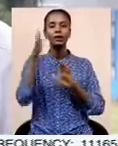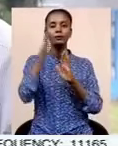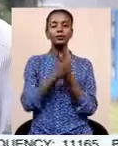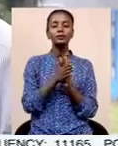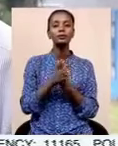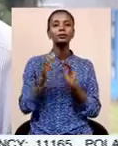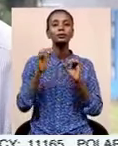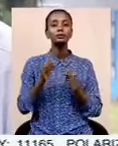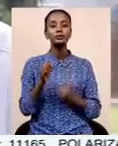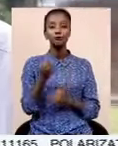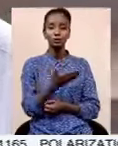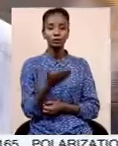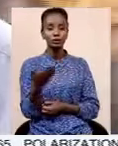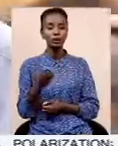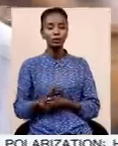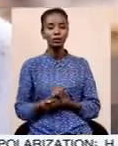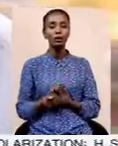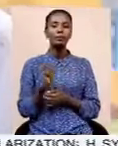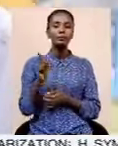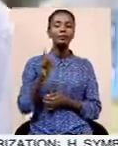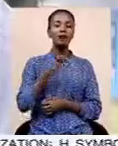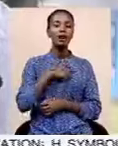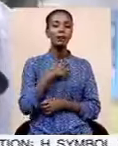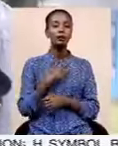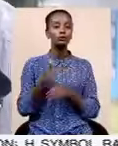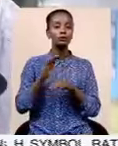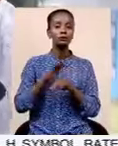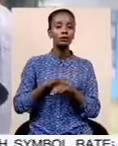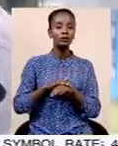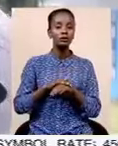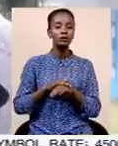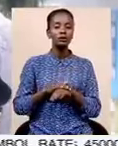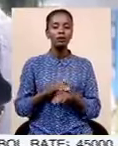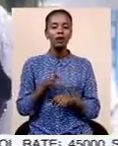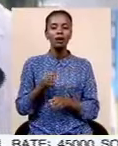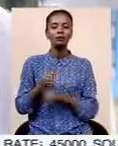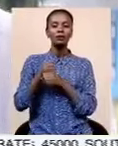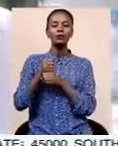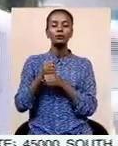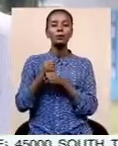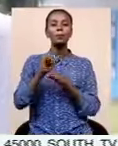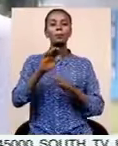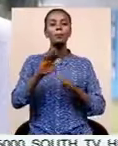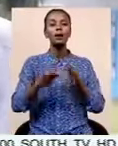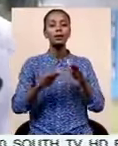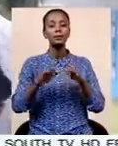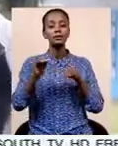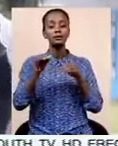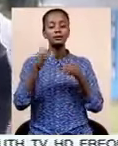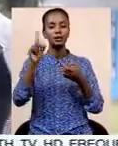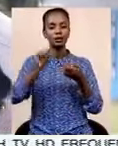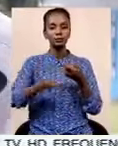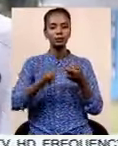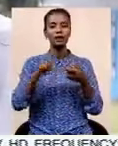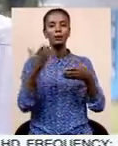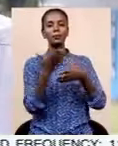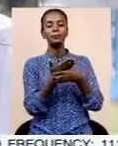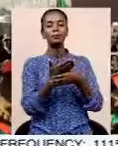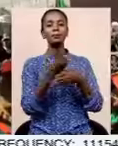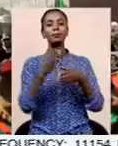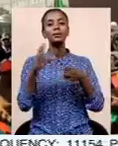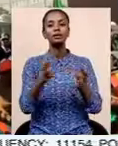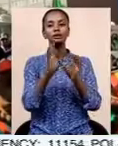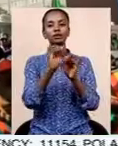ሊፈጽማቸው የሚችላቸውን ነገሮች በዚህ ሃይማኖት ላይ አስታኮ ማራመድ እንዳይችል የሚዘጋበት መንገድ